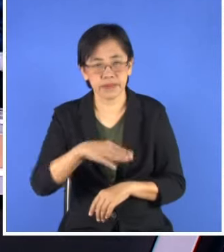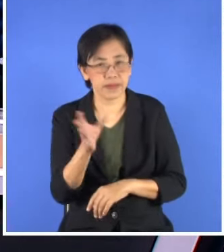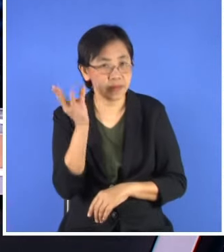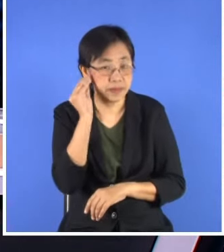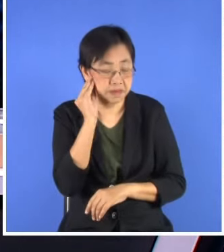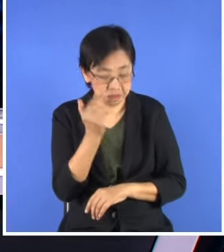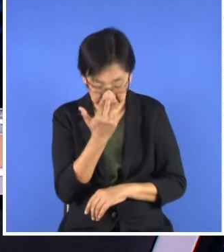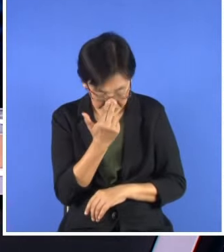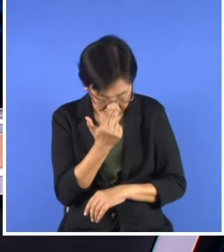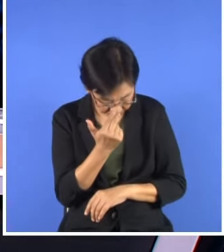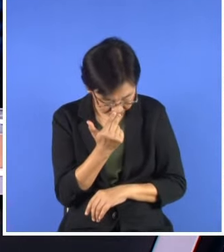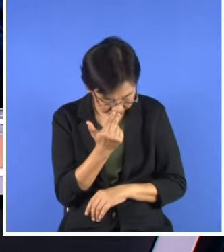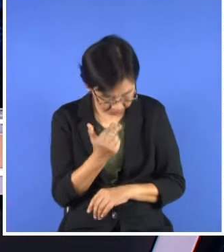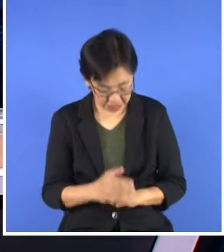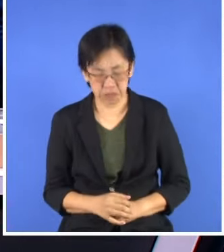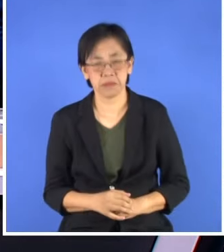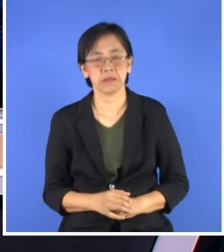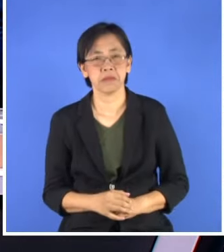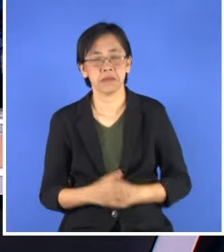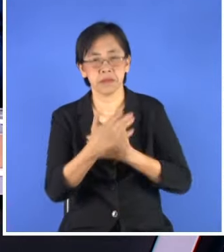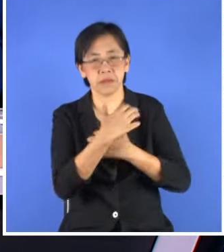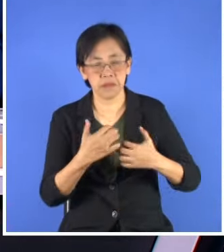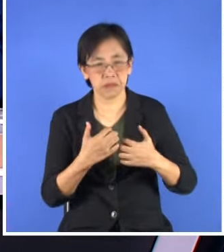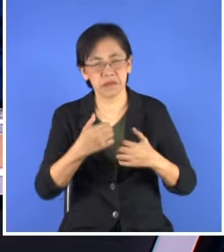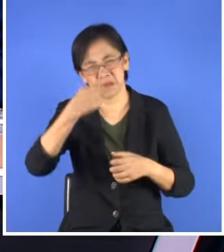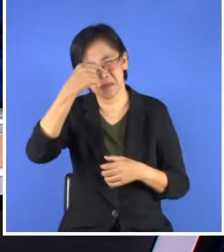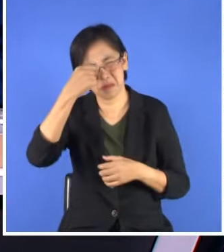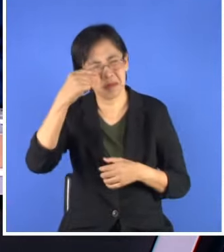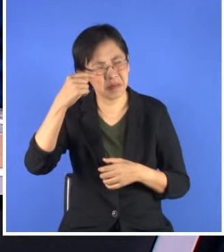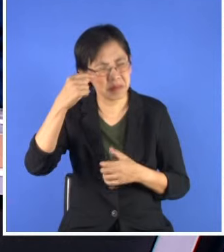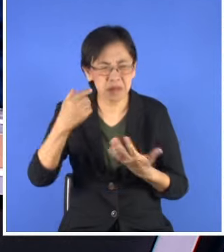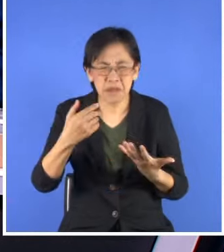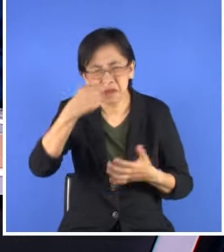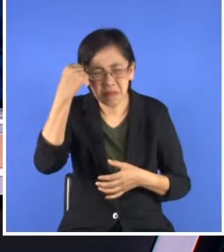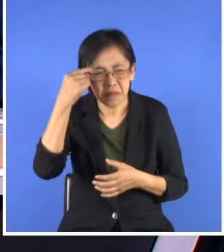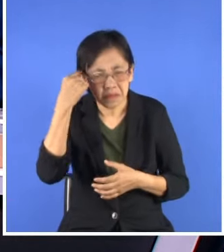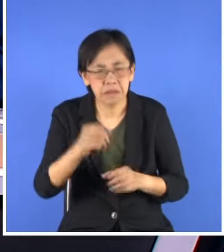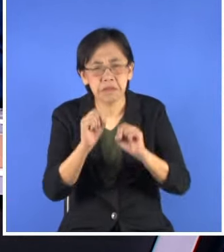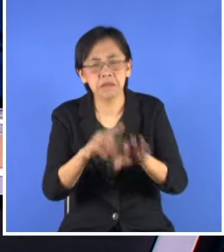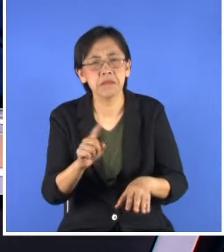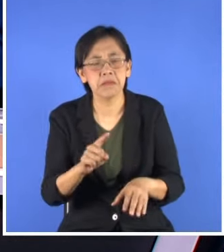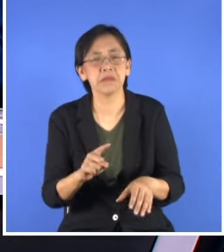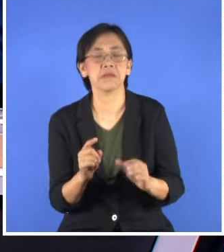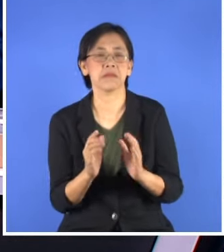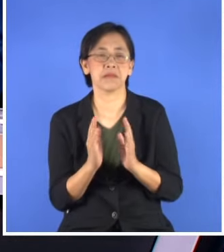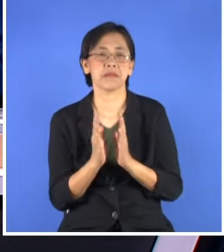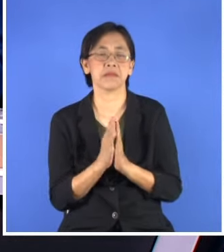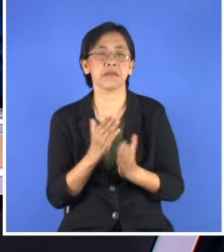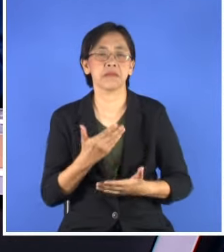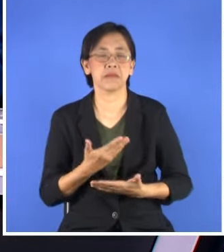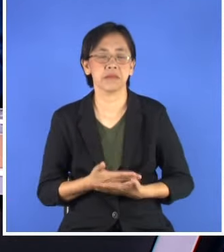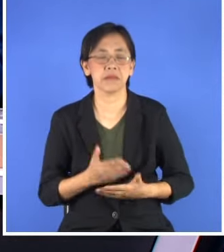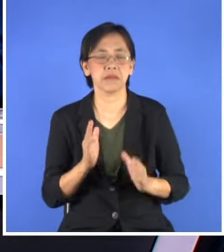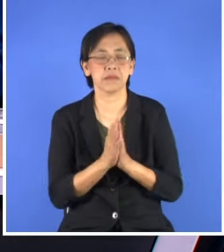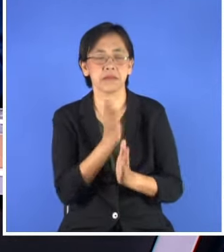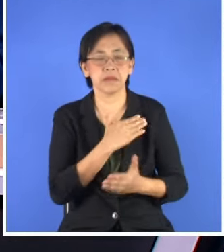เขาไปเจอลูกหมีควาย 2ตัวนะครับถูกนำไปทิ้งไว้บริเวณที่พักสงฆ์เขาคาดว่าไอ้ตัวแม่